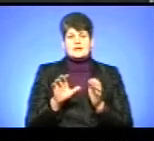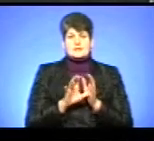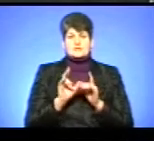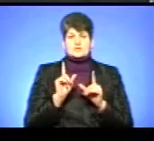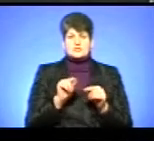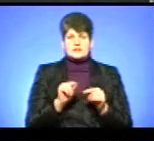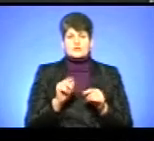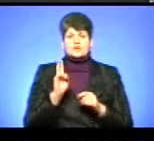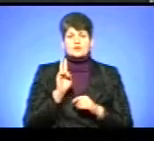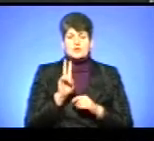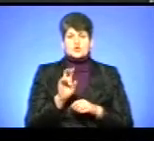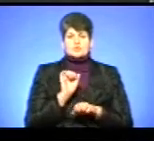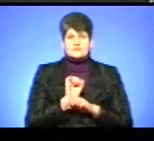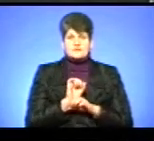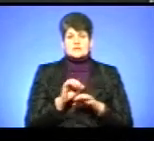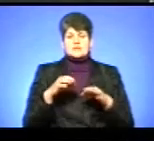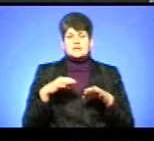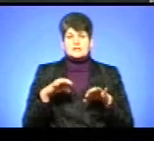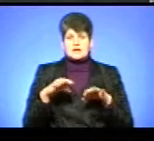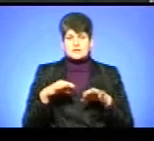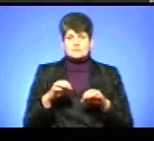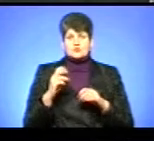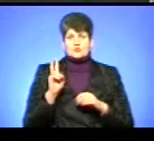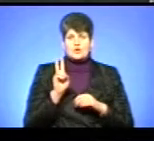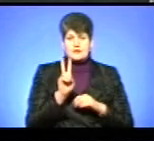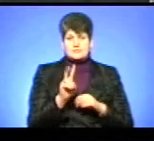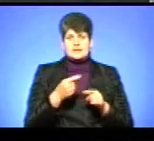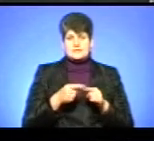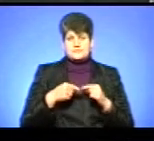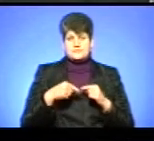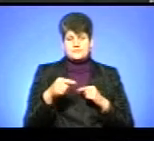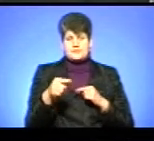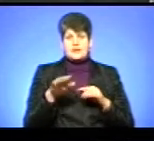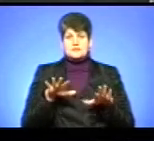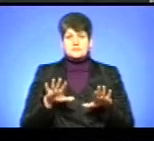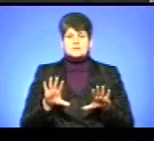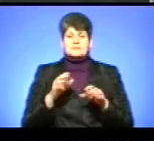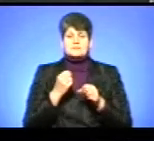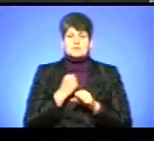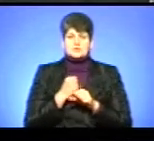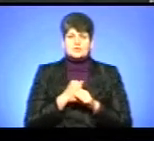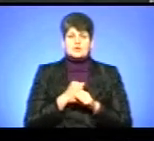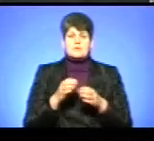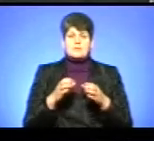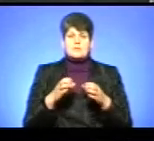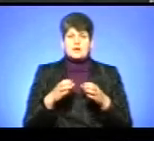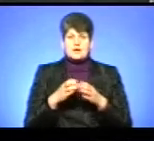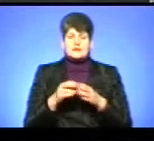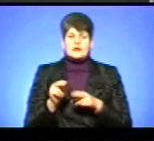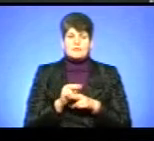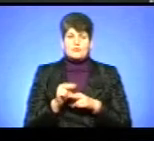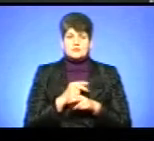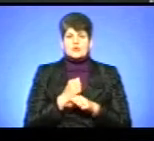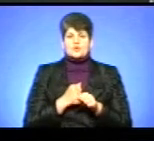тролейбусних ліній. Зупинився електротранспорт на цій ділянці дороги. На місці події працює бригада ремонтних робіт, повідомив